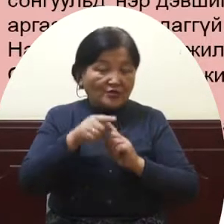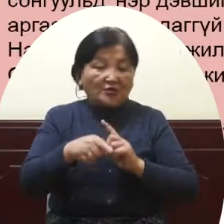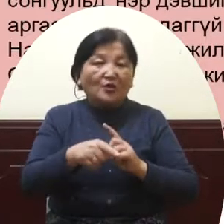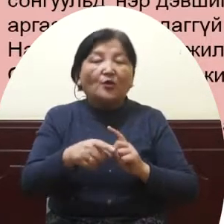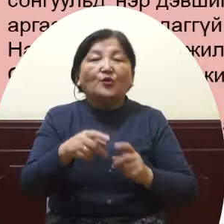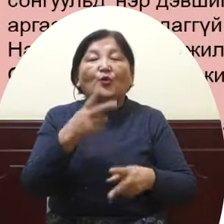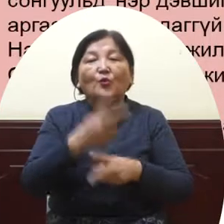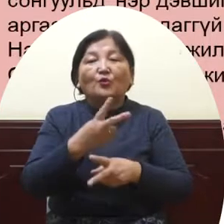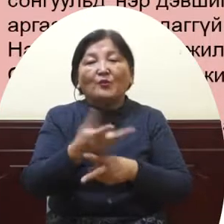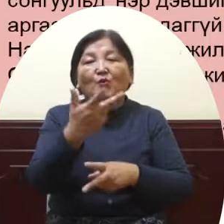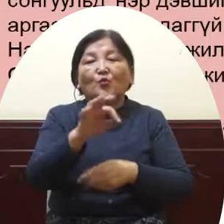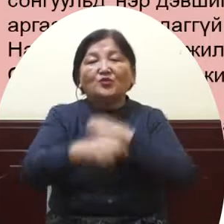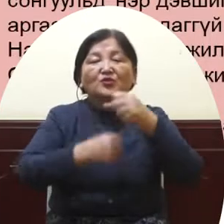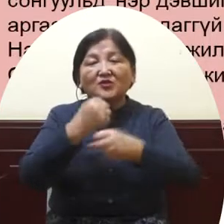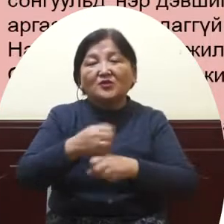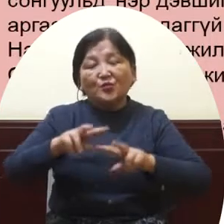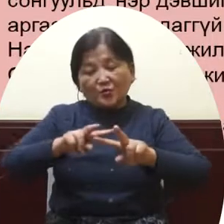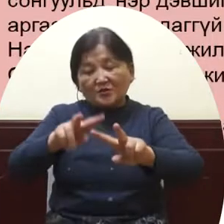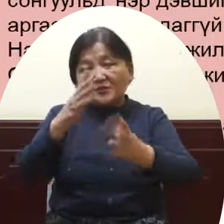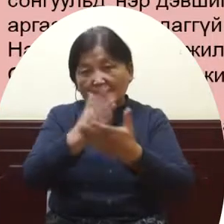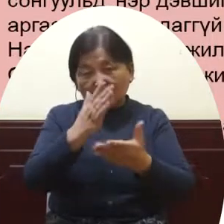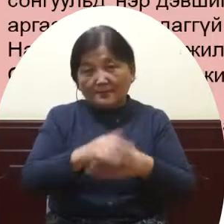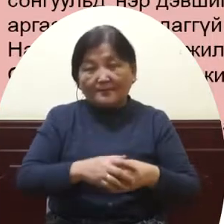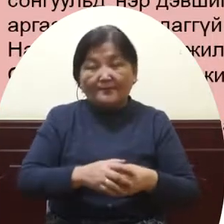байна. Ахаад би нэг зүйлийг зүгээр